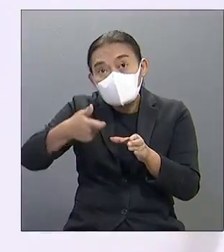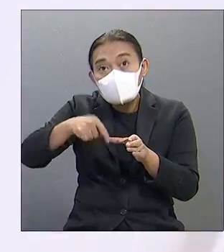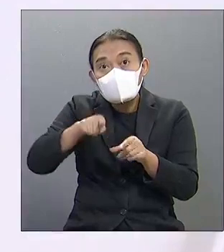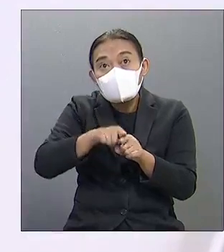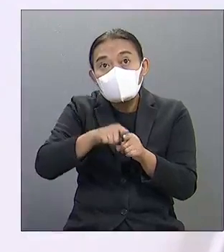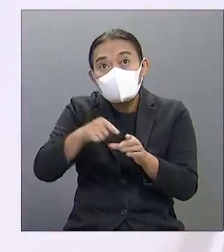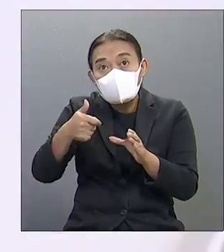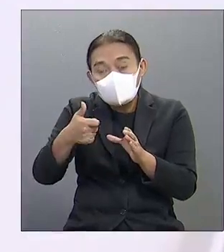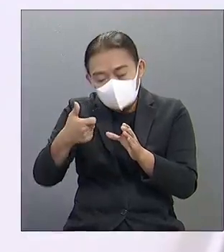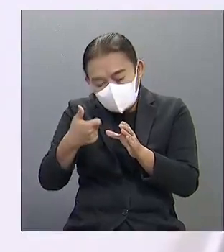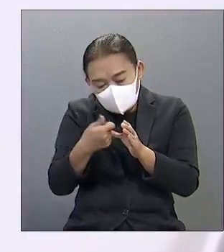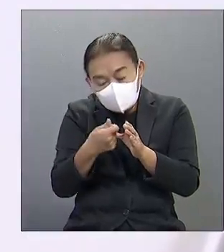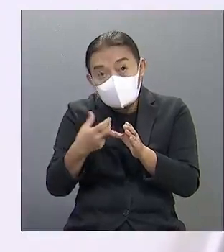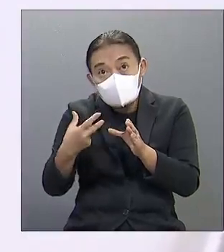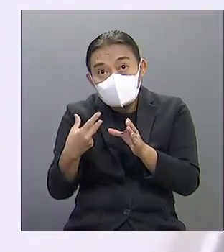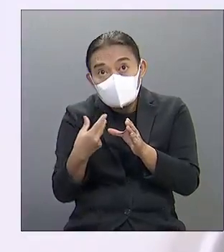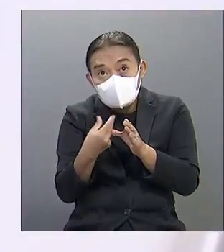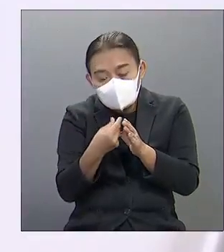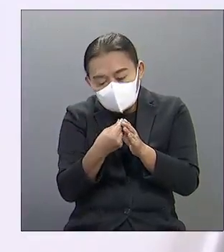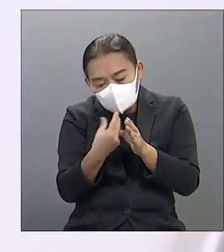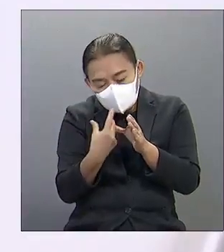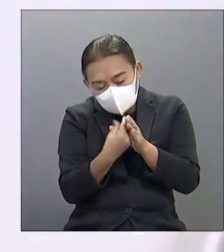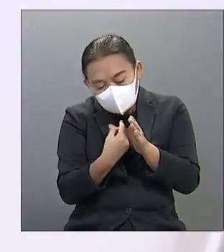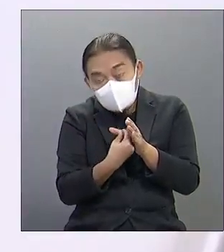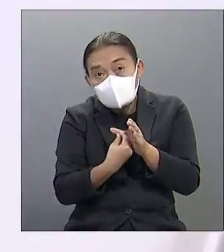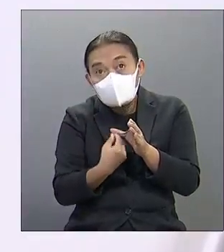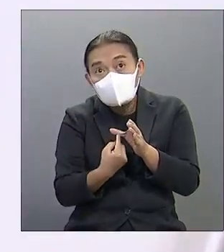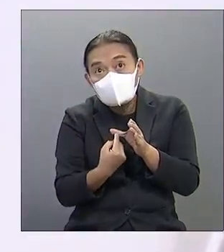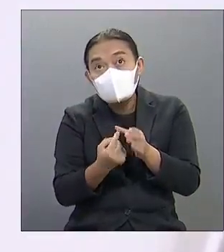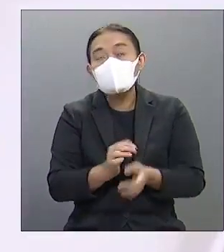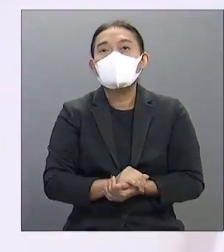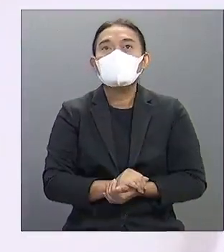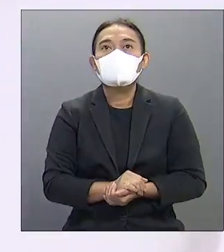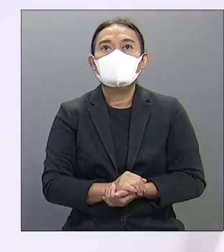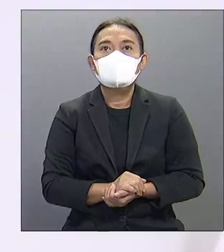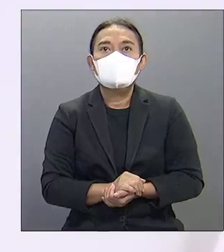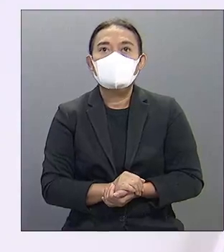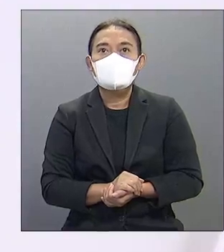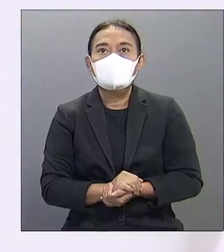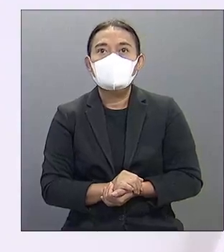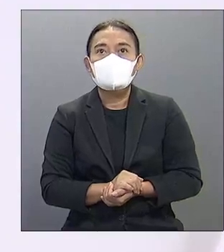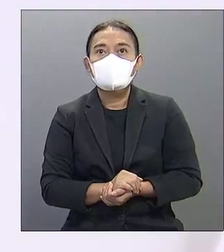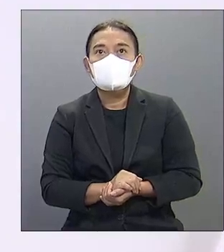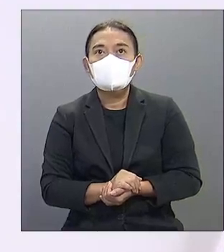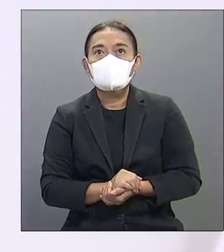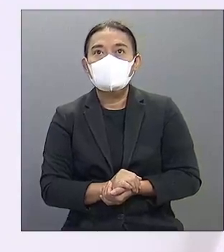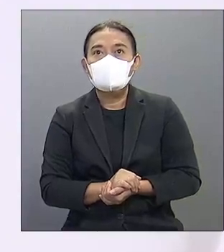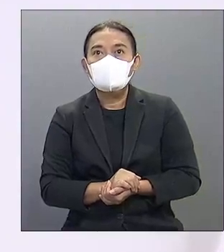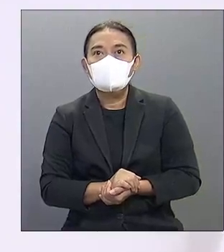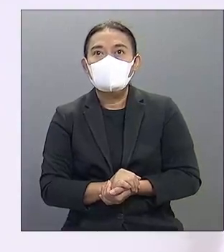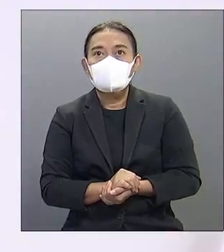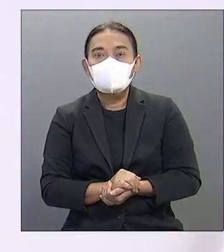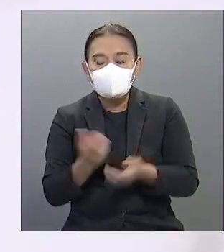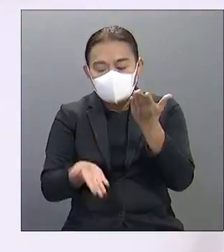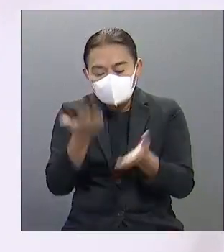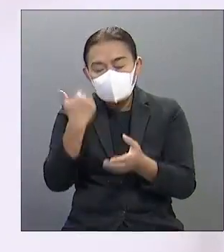ะคือเราก็บีบแบบเป็นรูปเลยค่ะบริเวณแบบฝาด้านในของชักโครกอะไรอย่างเงี้ยค่ะเป็นรูปแบบน่ารักน่